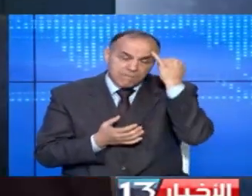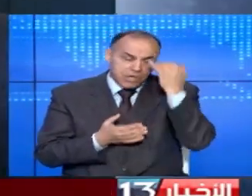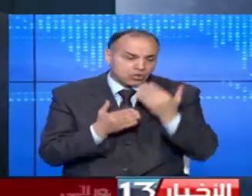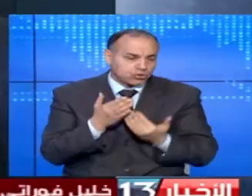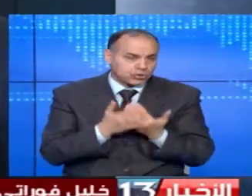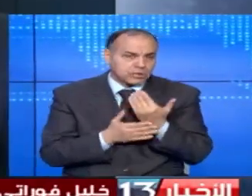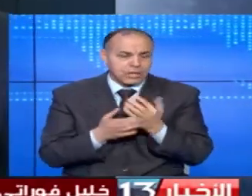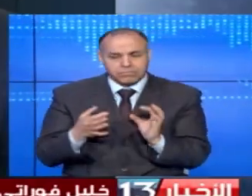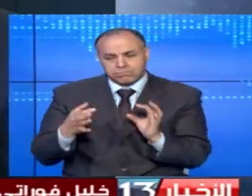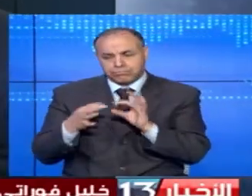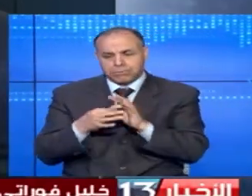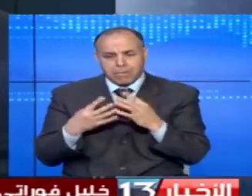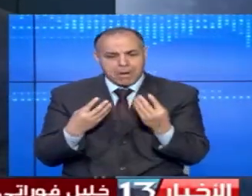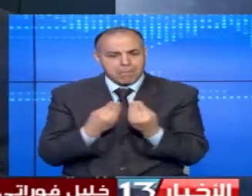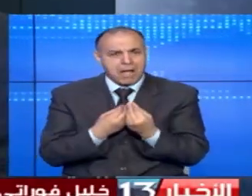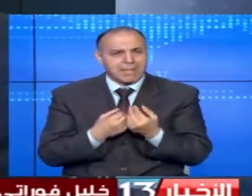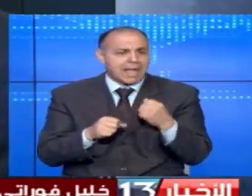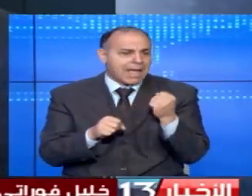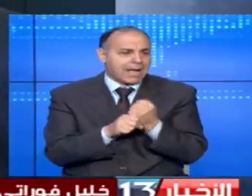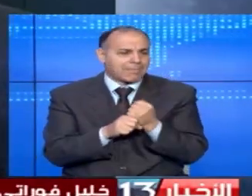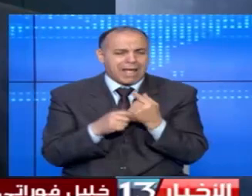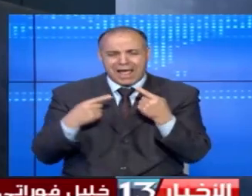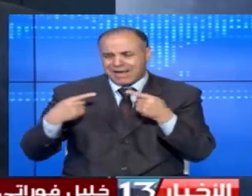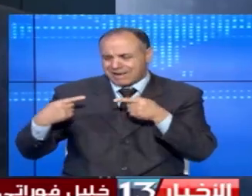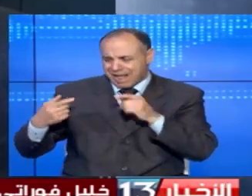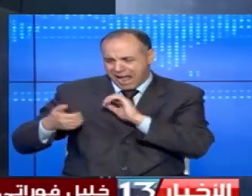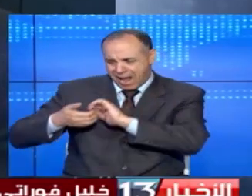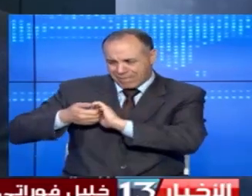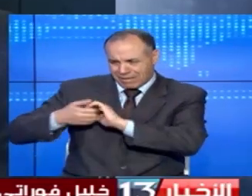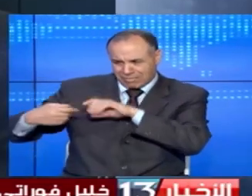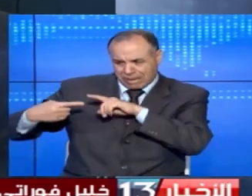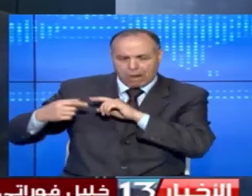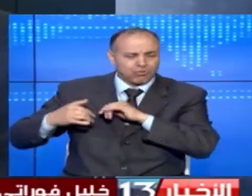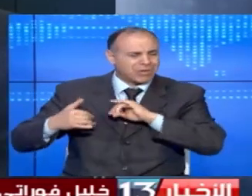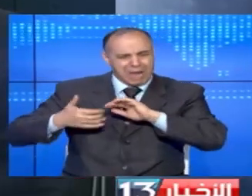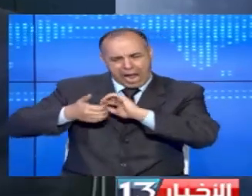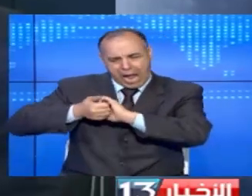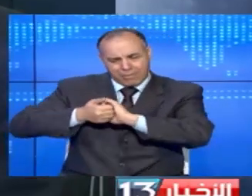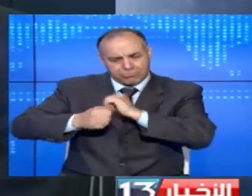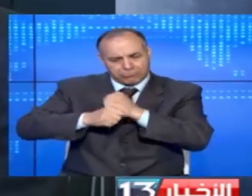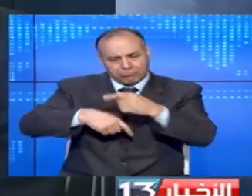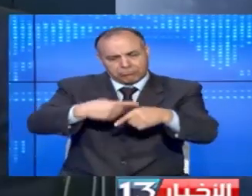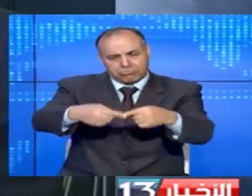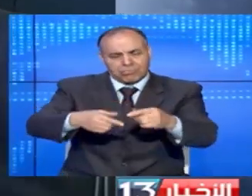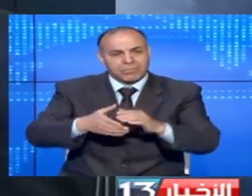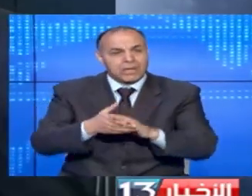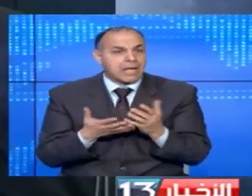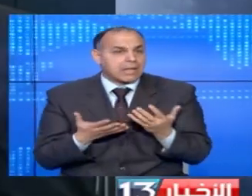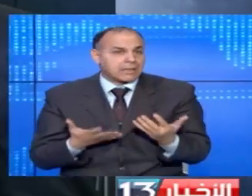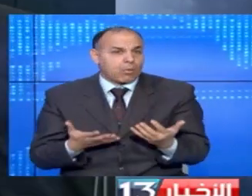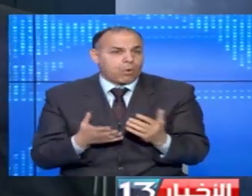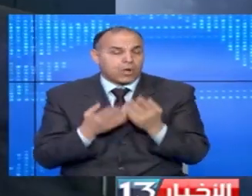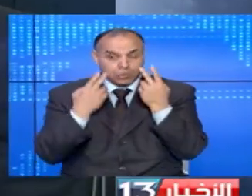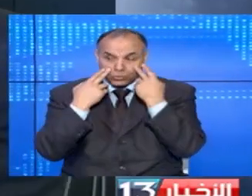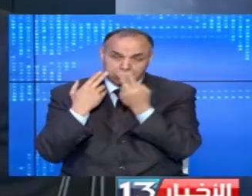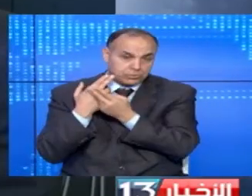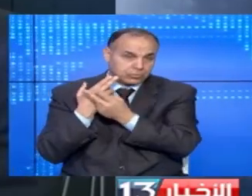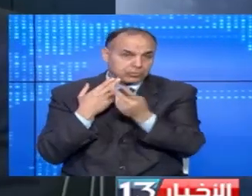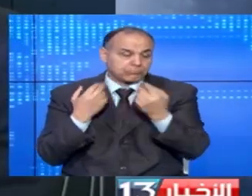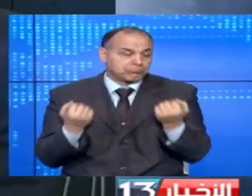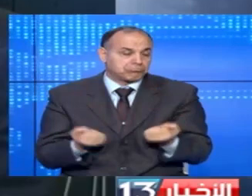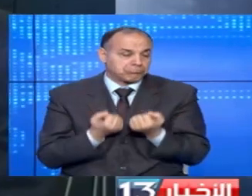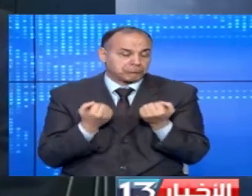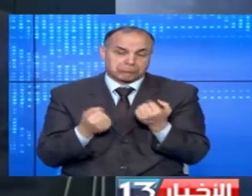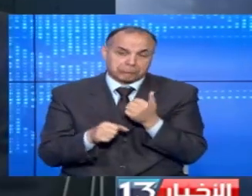اللحمه ولم صاحب صاحب خدمه صاحبك وهذا اللي قاعد نشوف ونصف